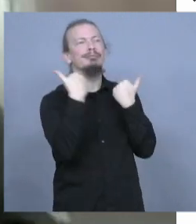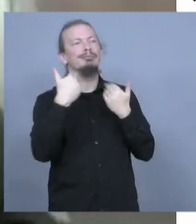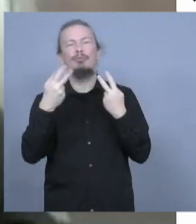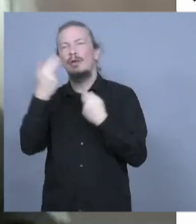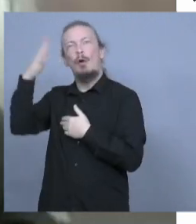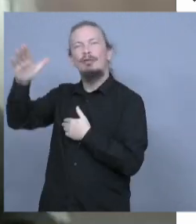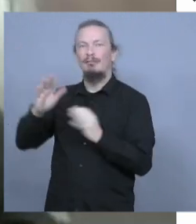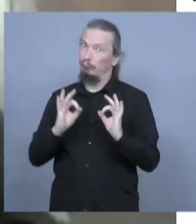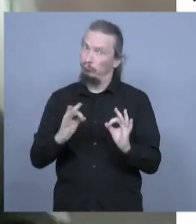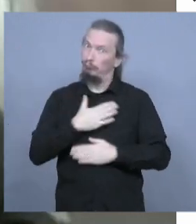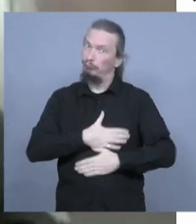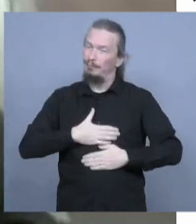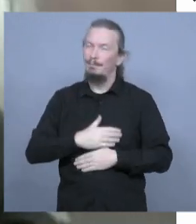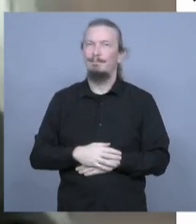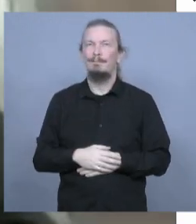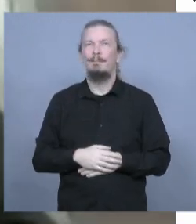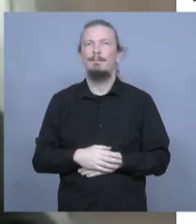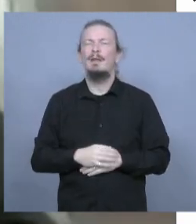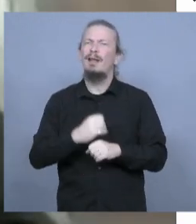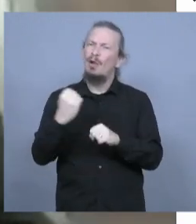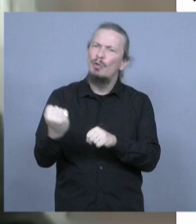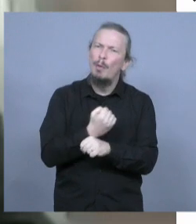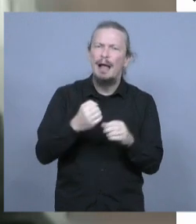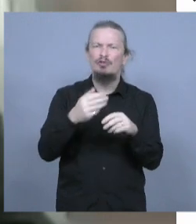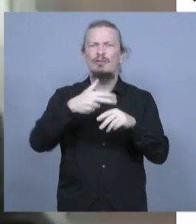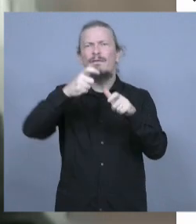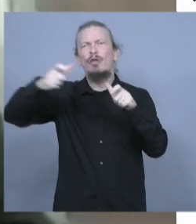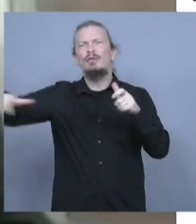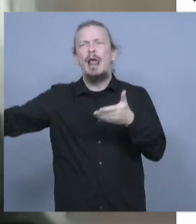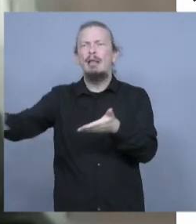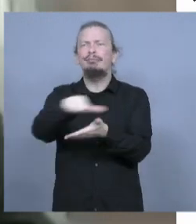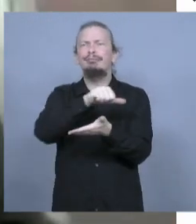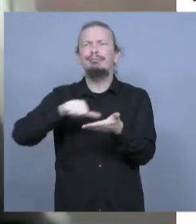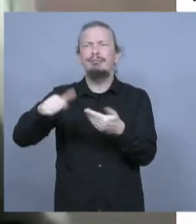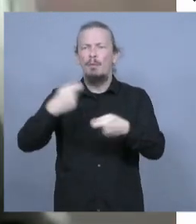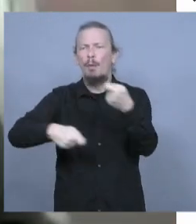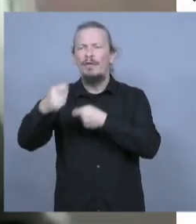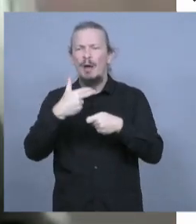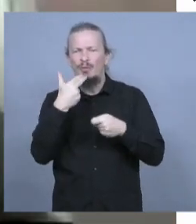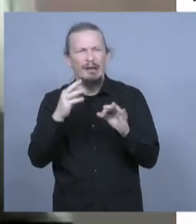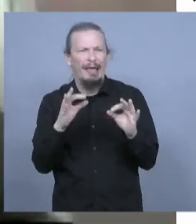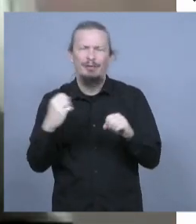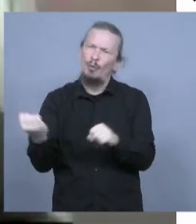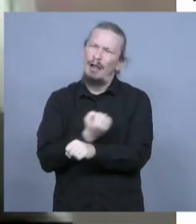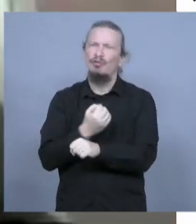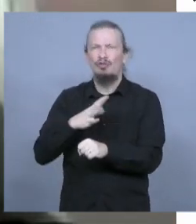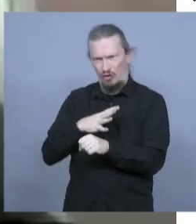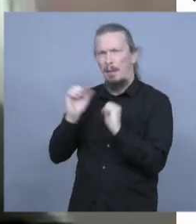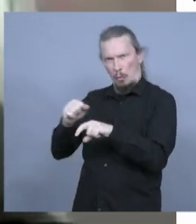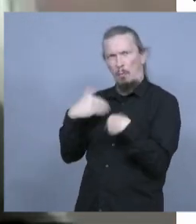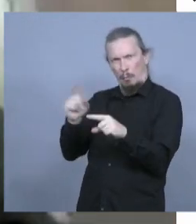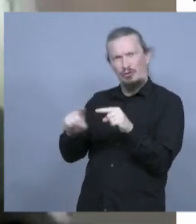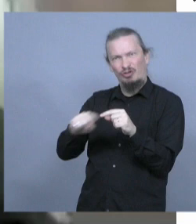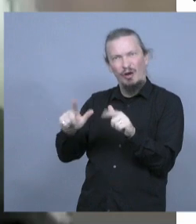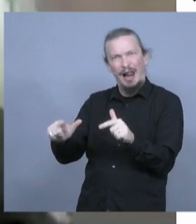Nous regrettons juste de ne pas trouver à mentionner les usages transitoires des friches présentes dans la stratégie précédente, alors qu'on a de nombreuses friches et des acteurs en capacité de proposer de